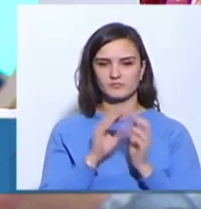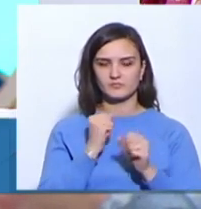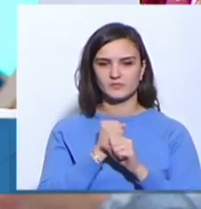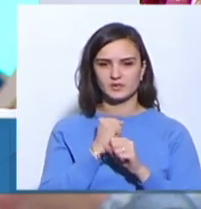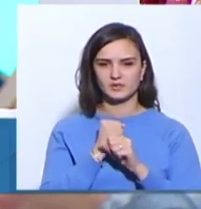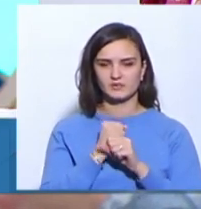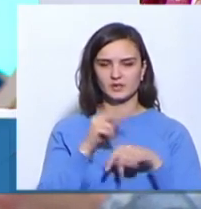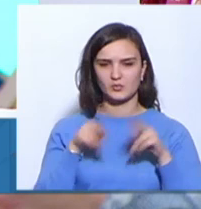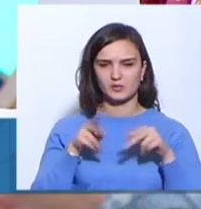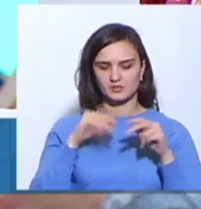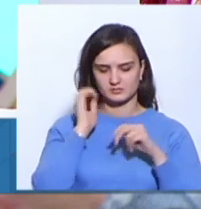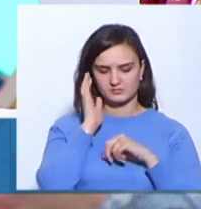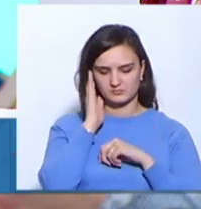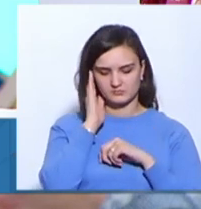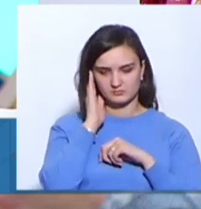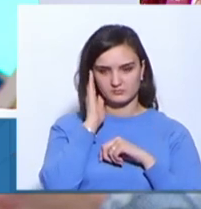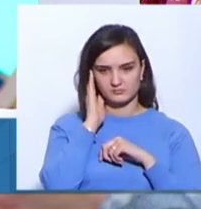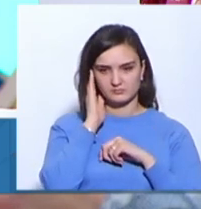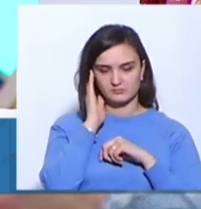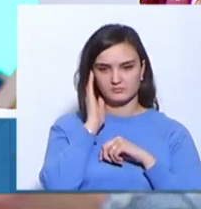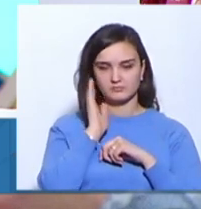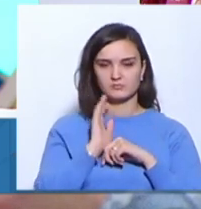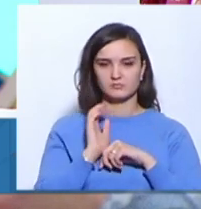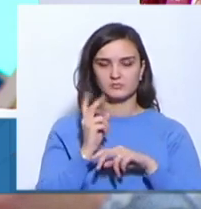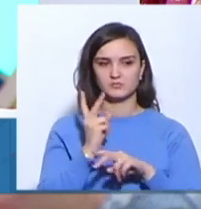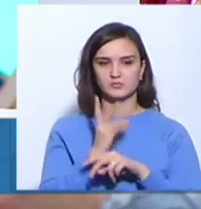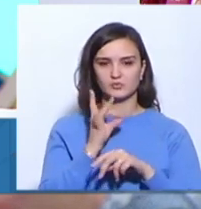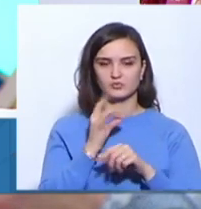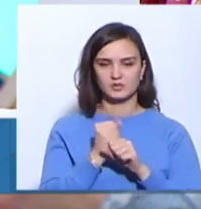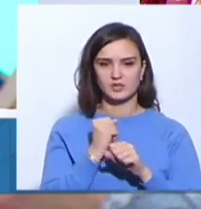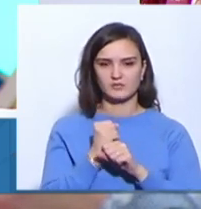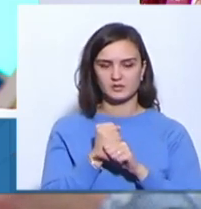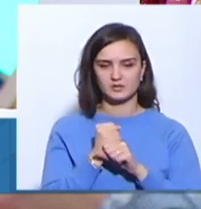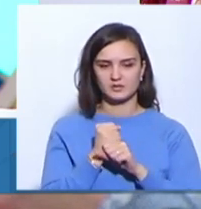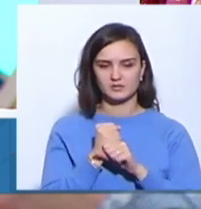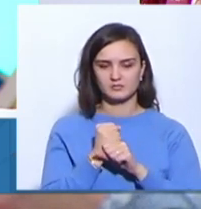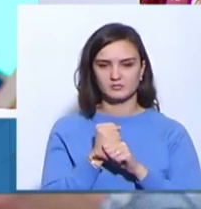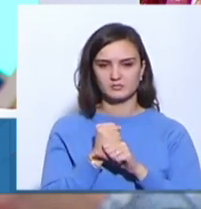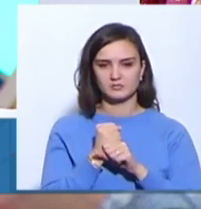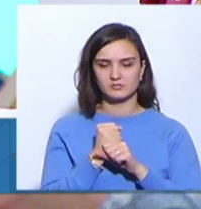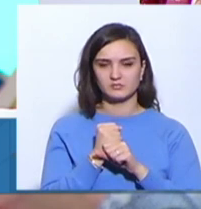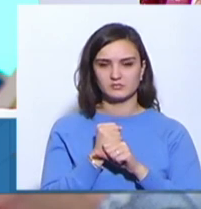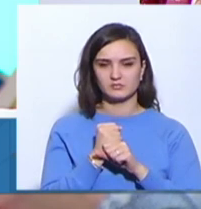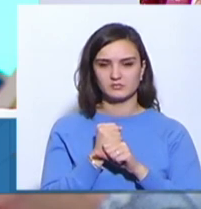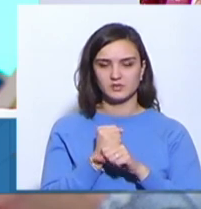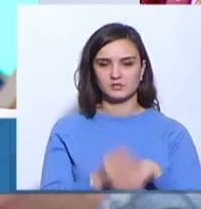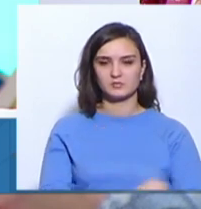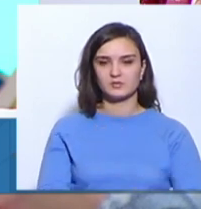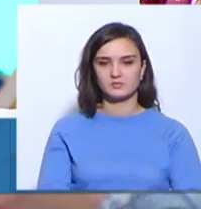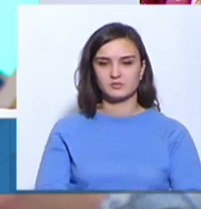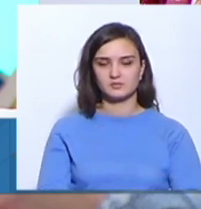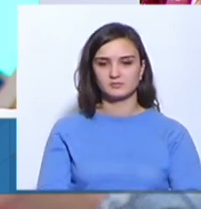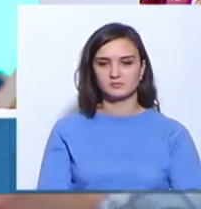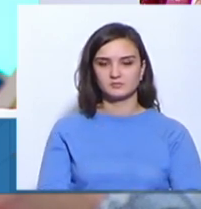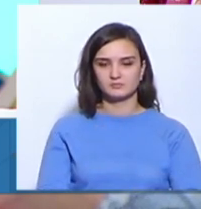ნაწარებზე ოპერაცია. დიახ. ორჯერ გავიკეთე ნაწარებზე ოპერაცია, იმ მოტივით, რომ როგორ შეჭამ საჭმეთ,